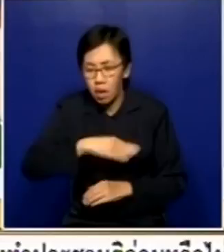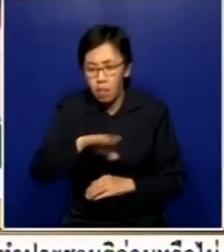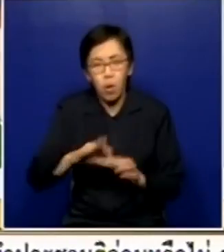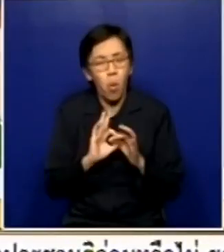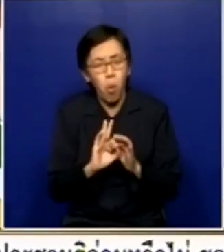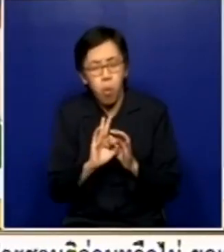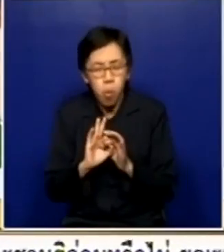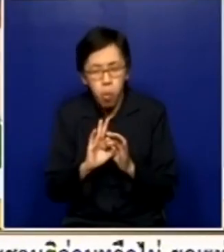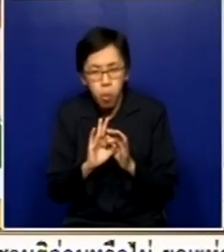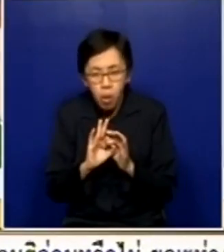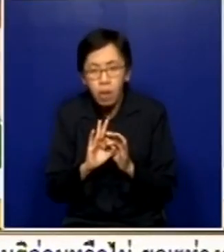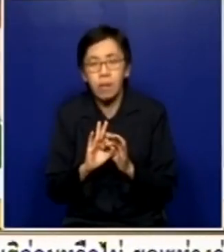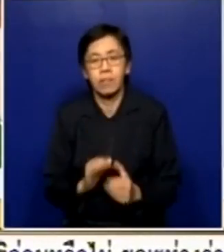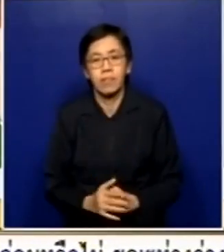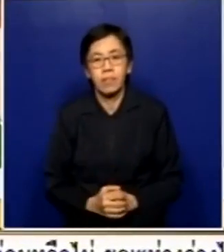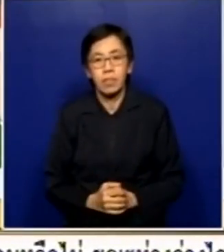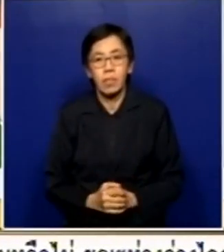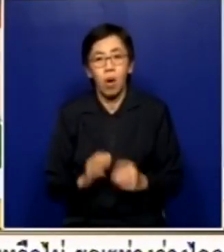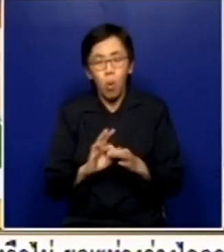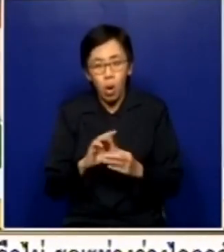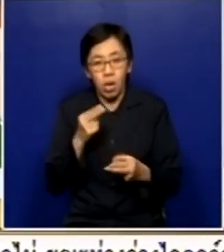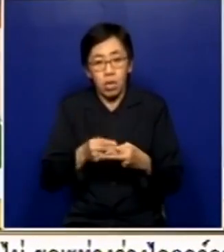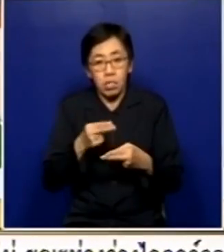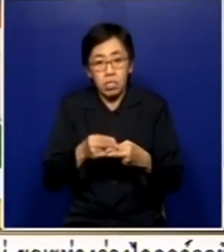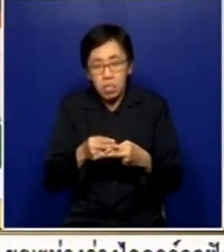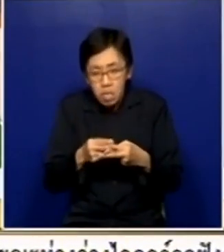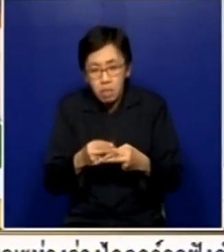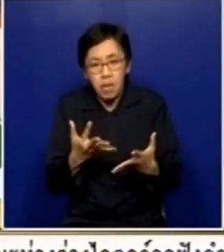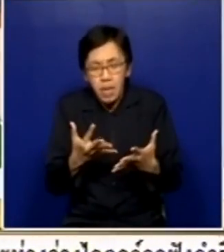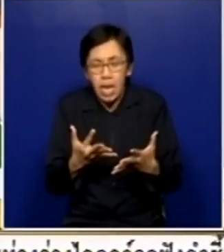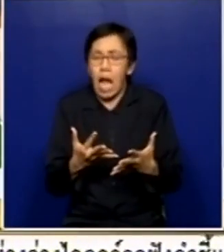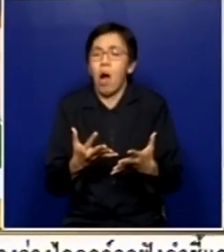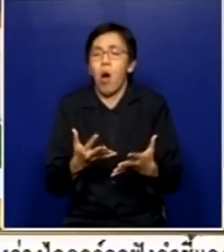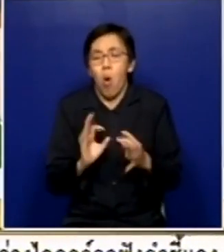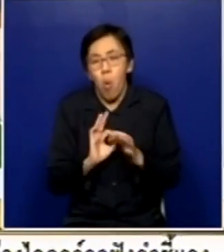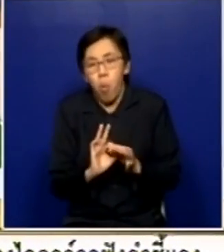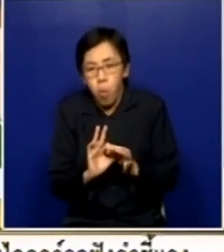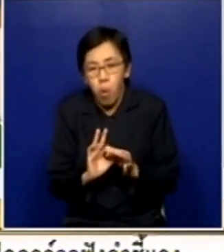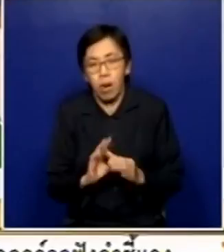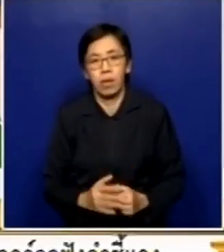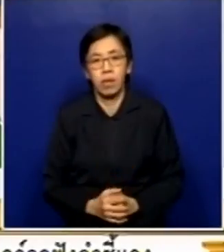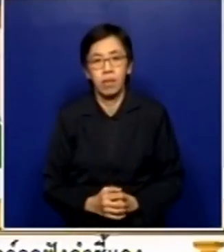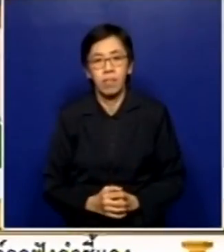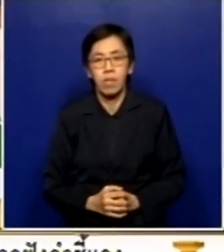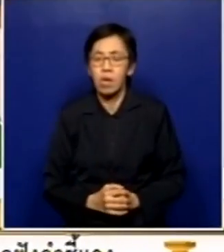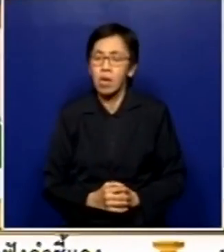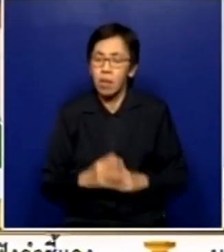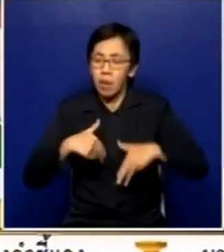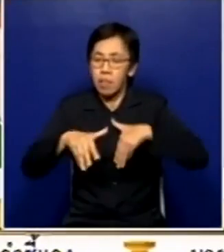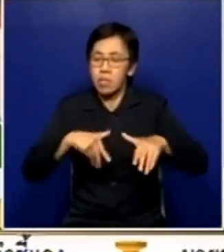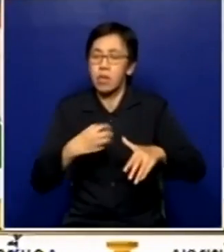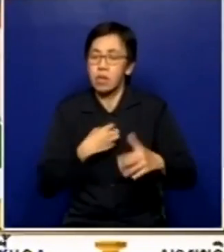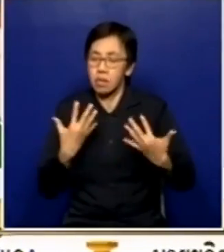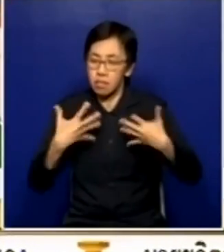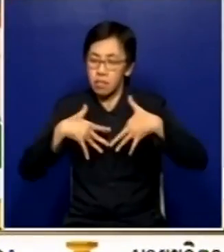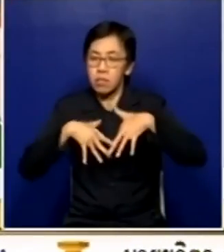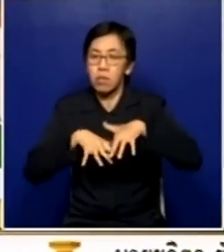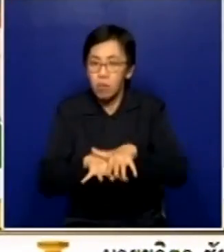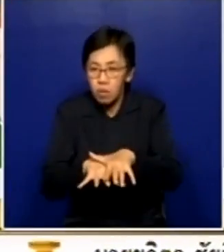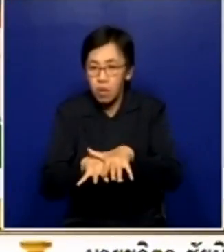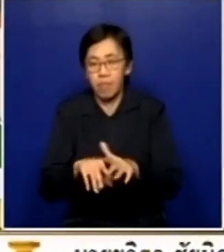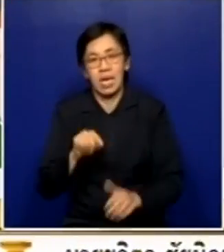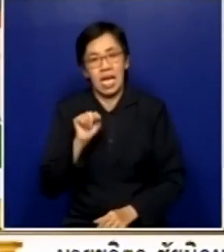ว่าชื่อตัวเองจะไม่ได้มีส่วนนวลนะครับอันนี้เป็นควัน